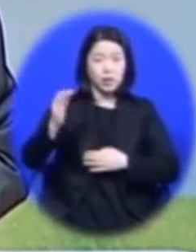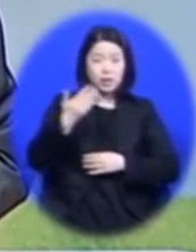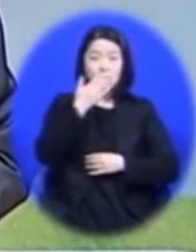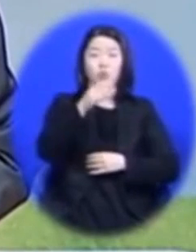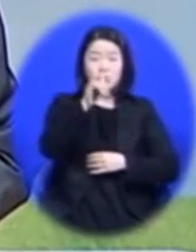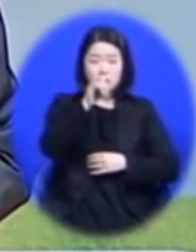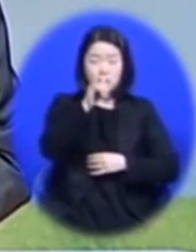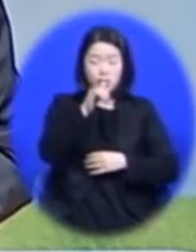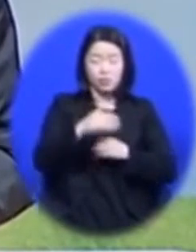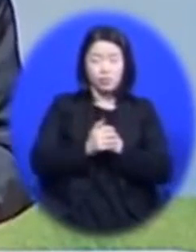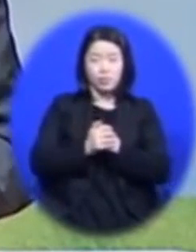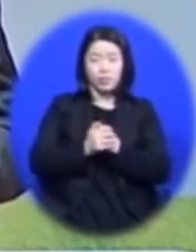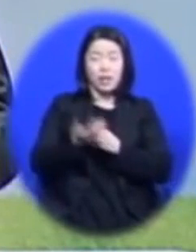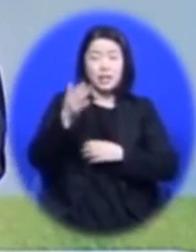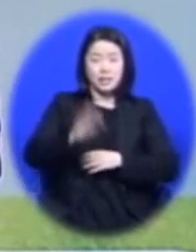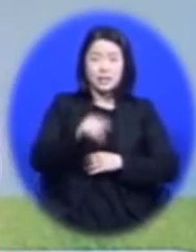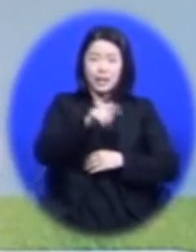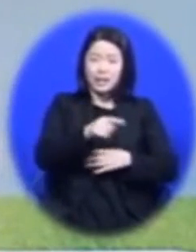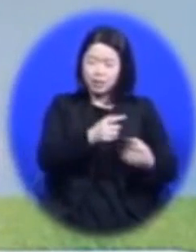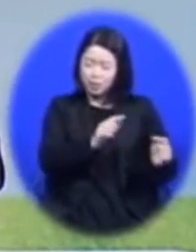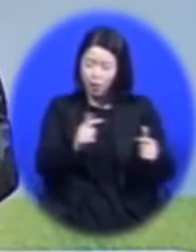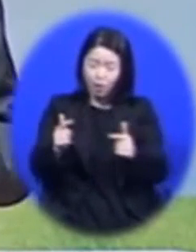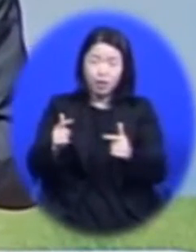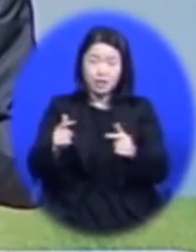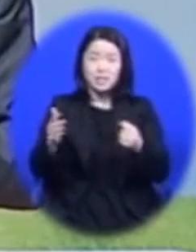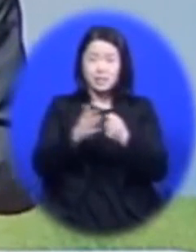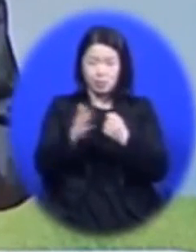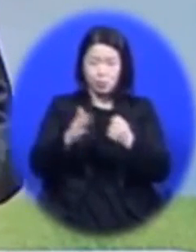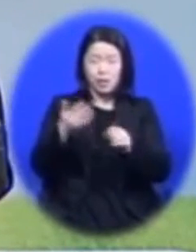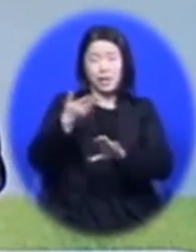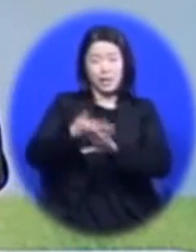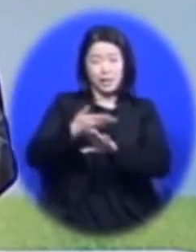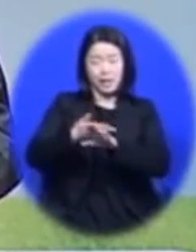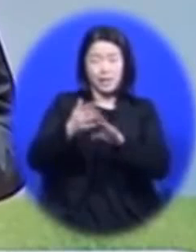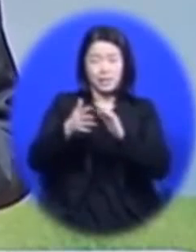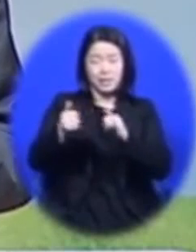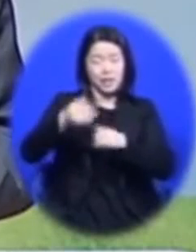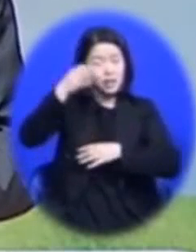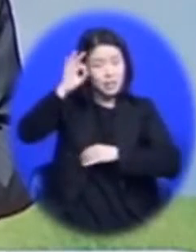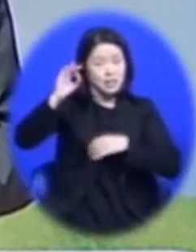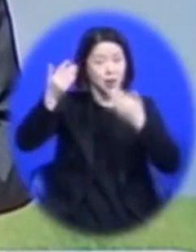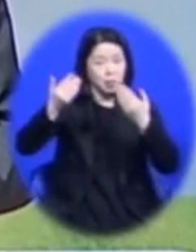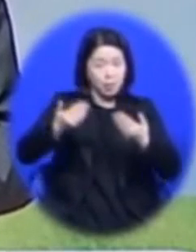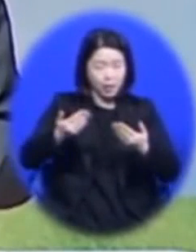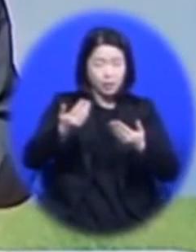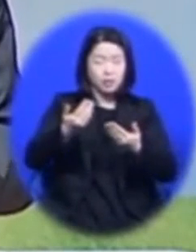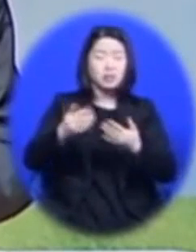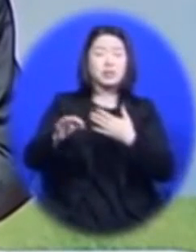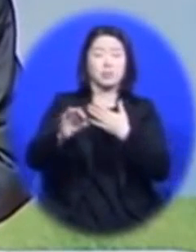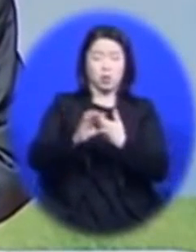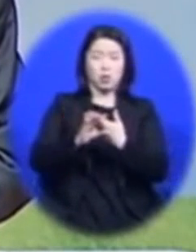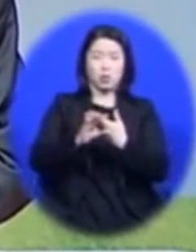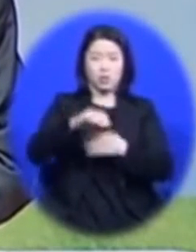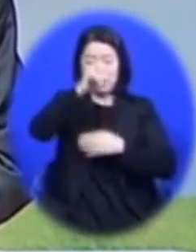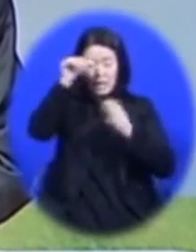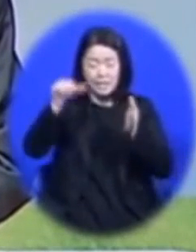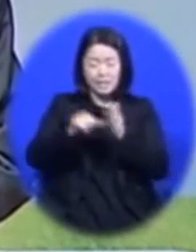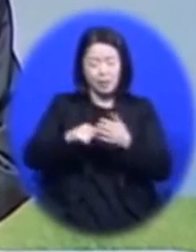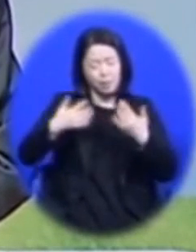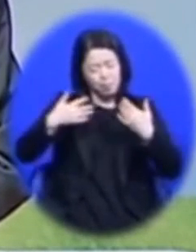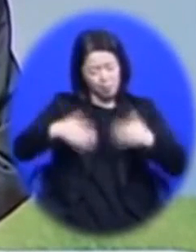있죠. 그런데 이런 것들로 인해서 다른 사람의 인정을 받으려고 하면 인생이